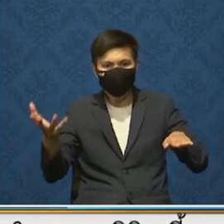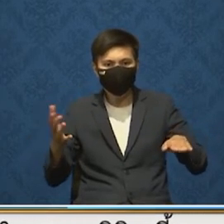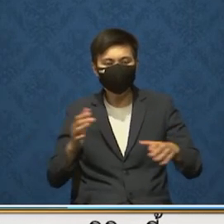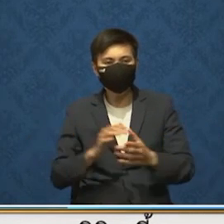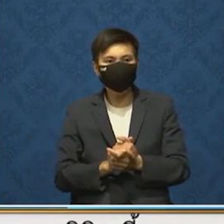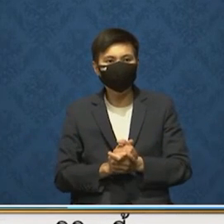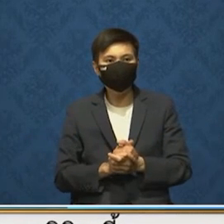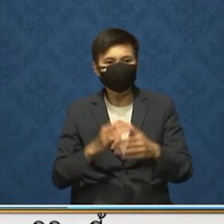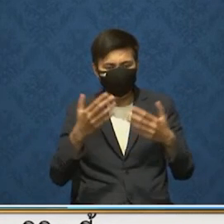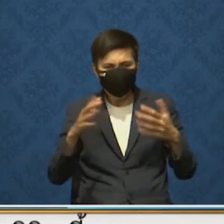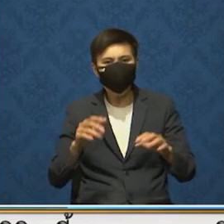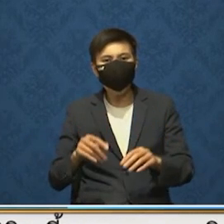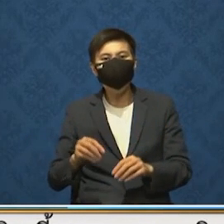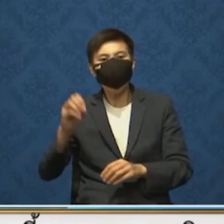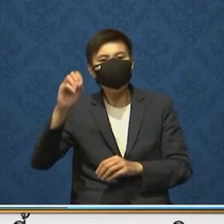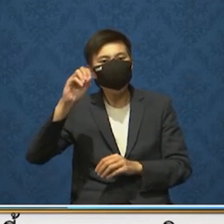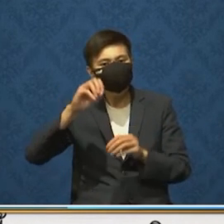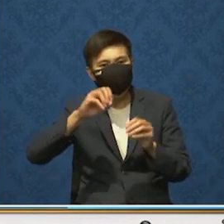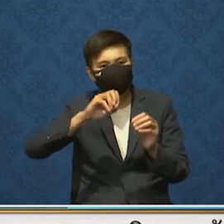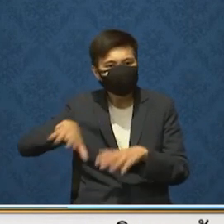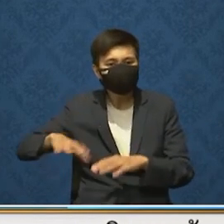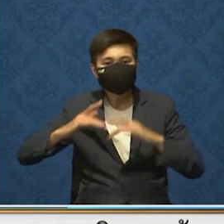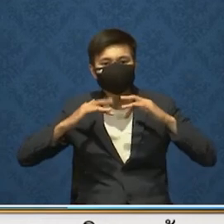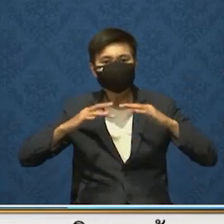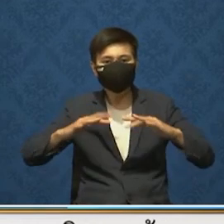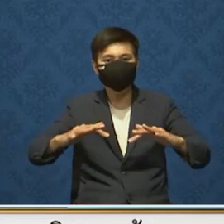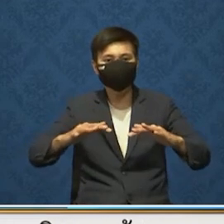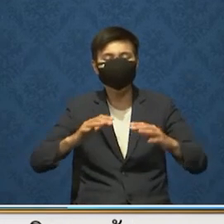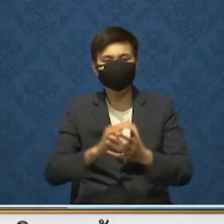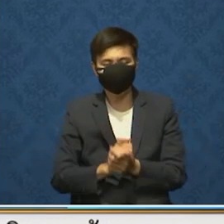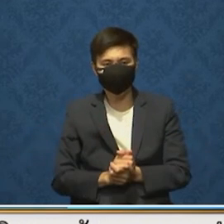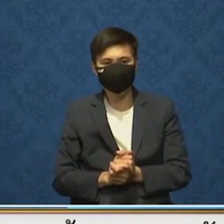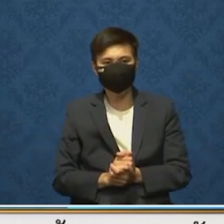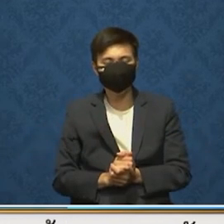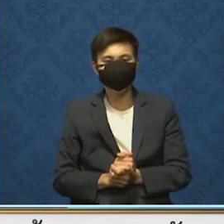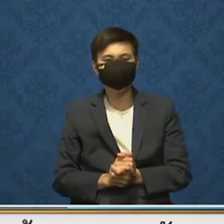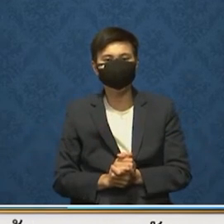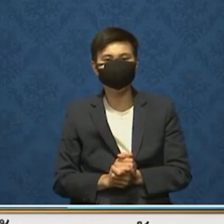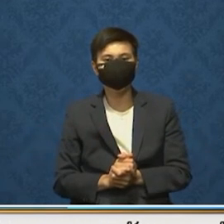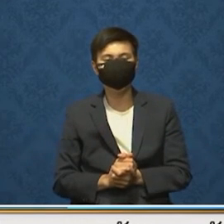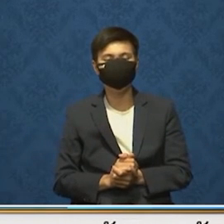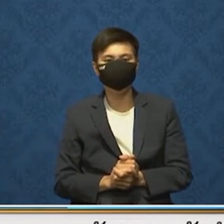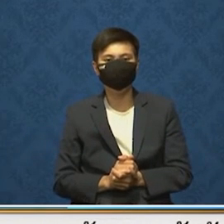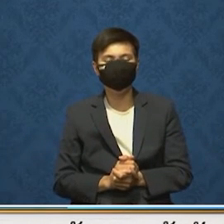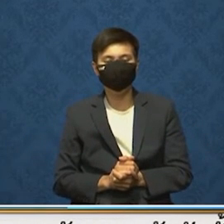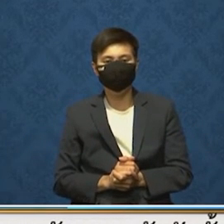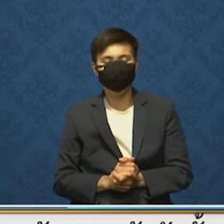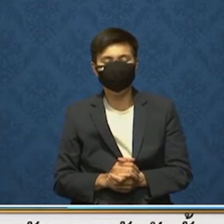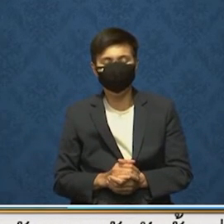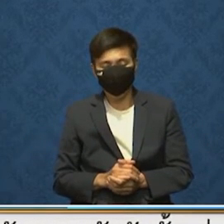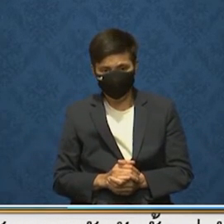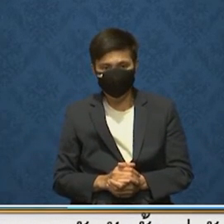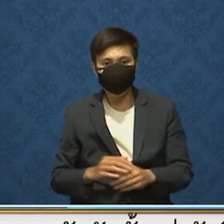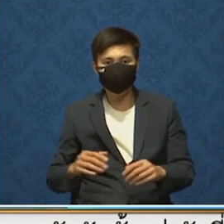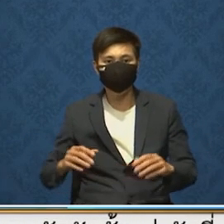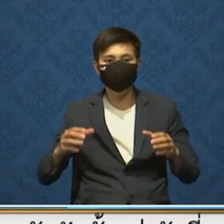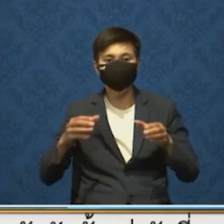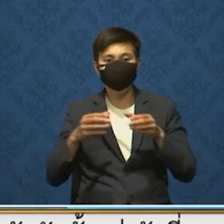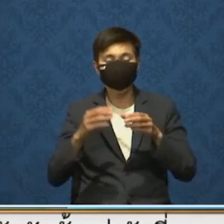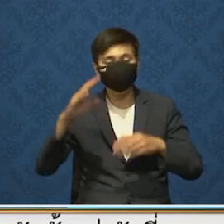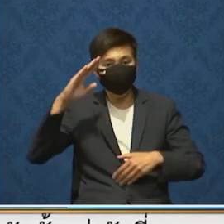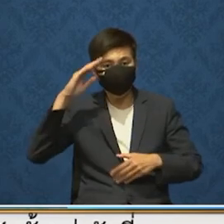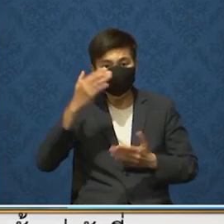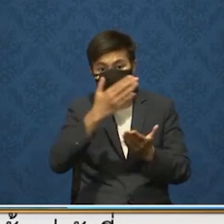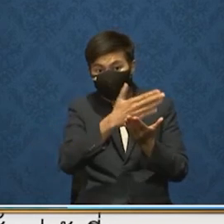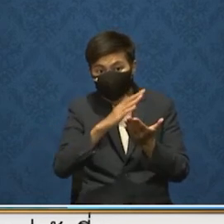ไปท้งเทละเป็ประกาลลังไปในกองทัพนี่จะแ่งเงินทอนกัอย่ไรท่านทราไหม